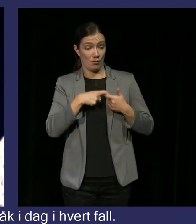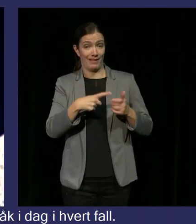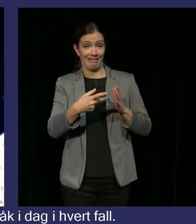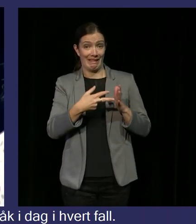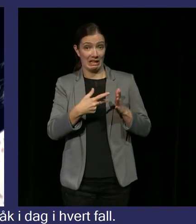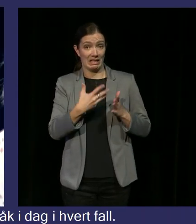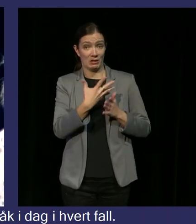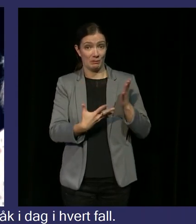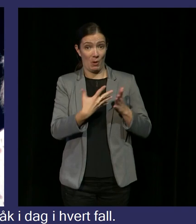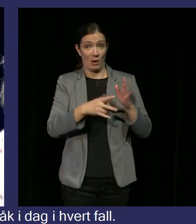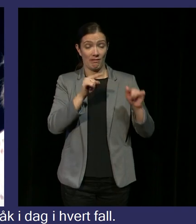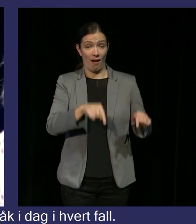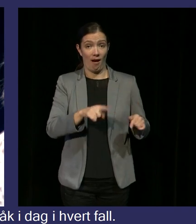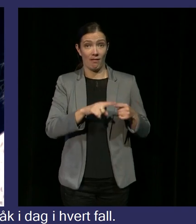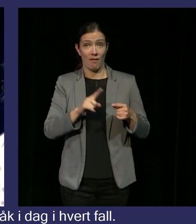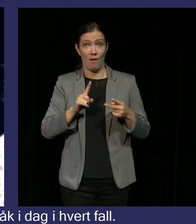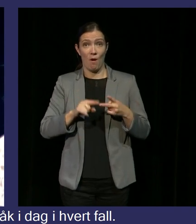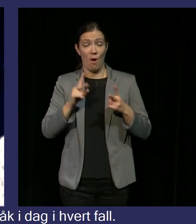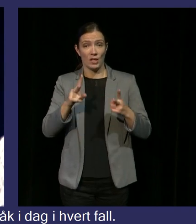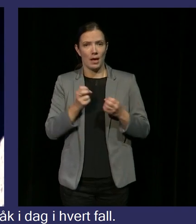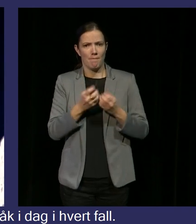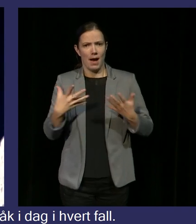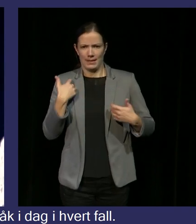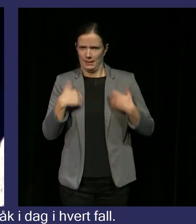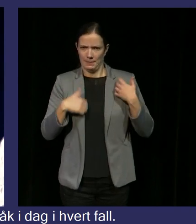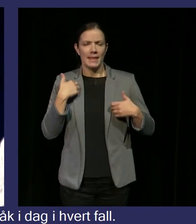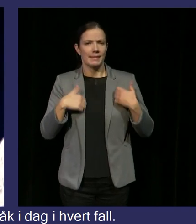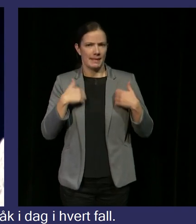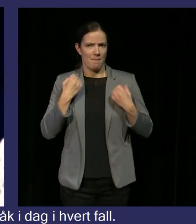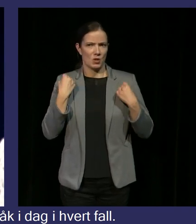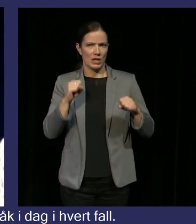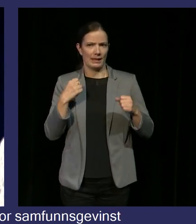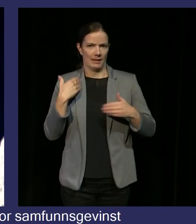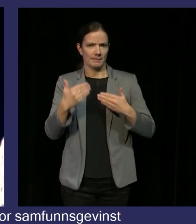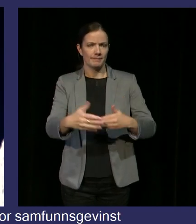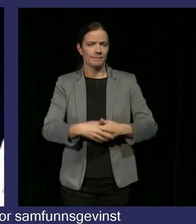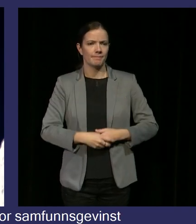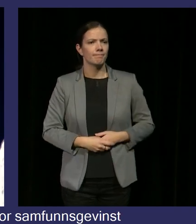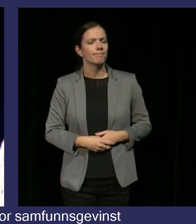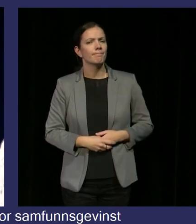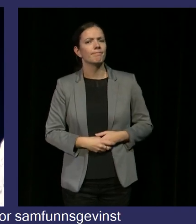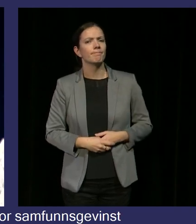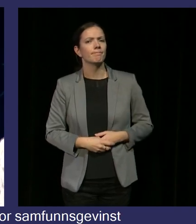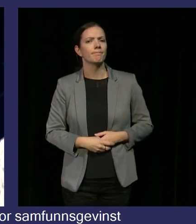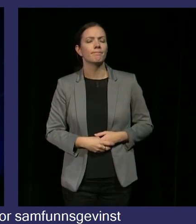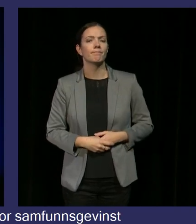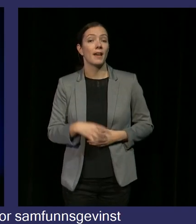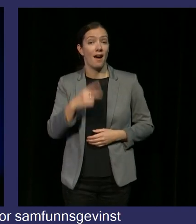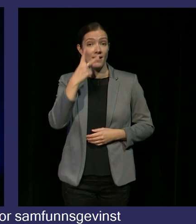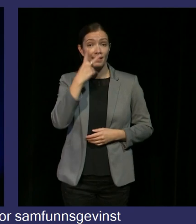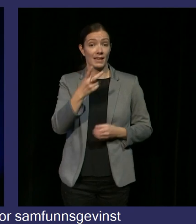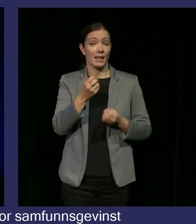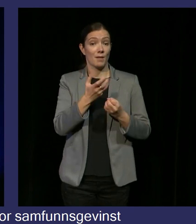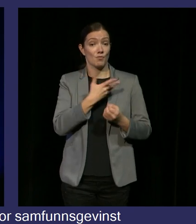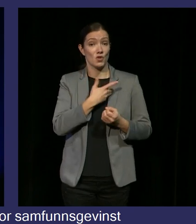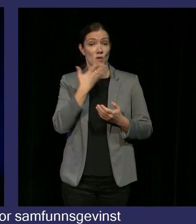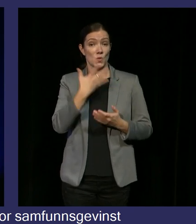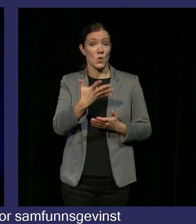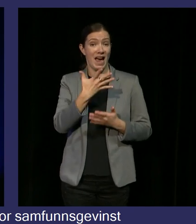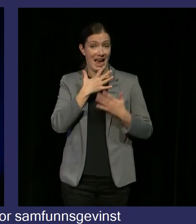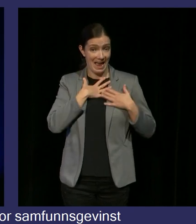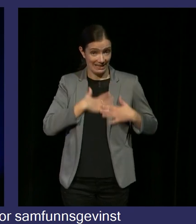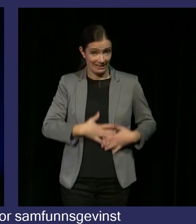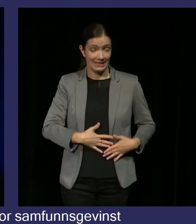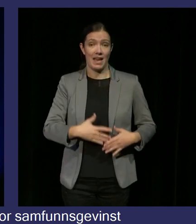dag i hvert fall, og ikke minst altså, mange spennende prosjekter på gang. Og så har vi sett at det er mye god helse